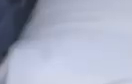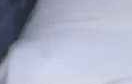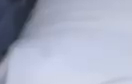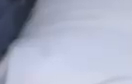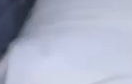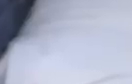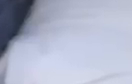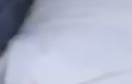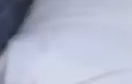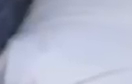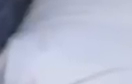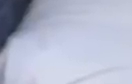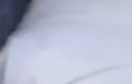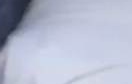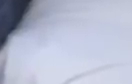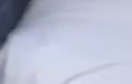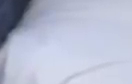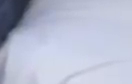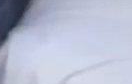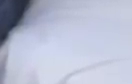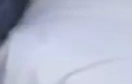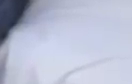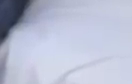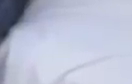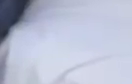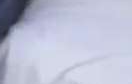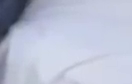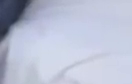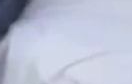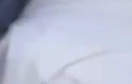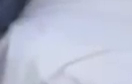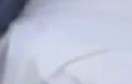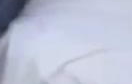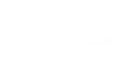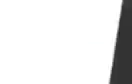sa pamilya, sa bayan, duty ko yan.